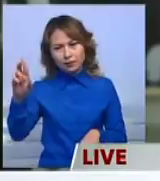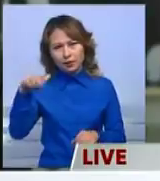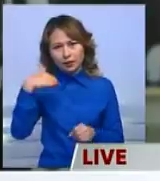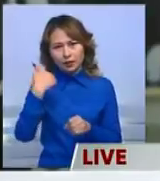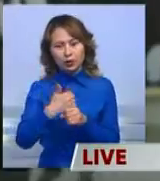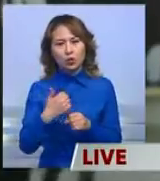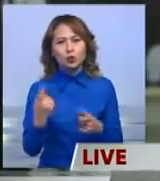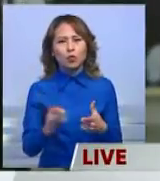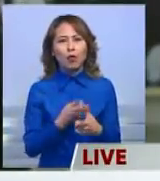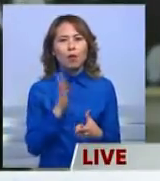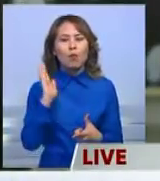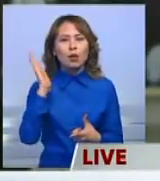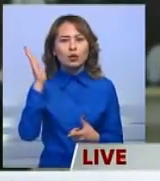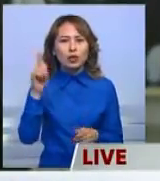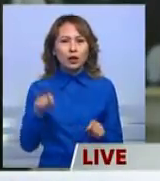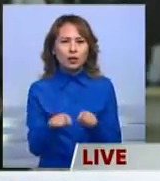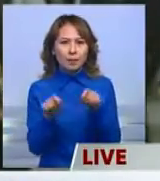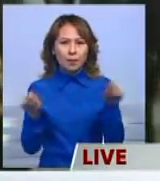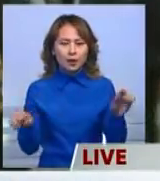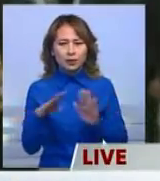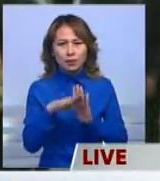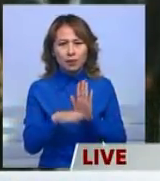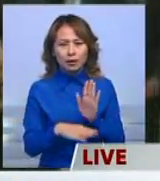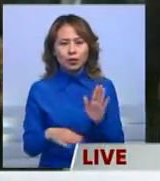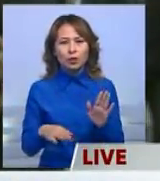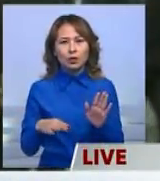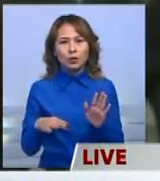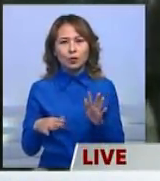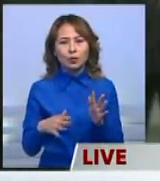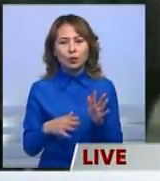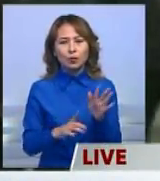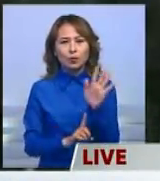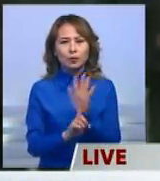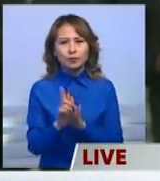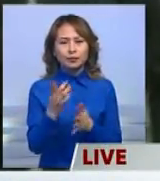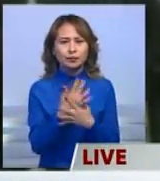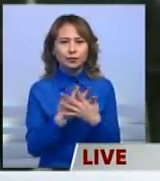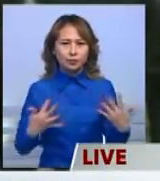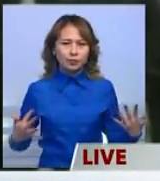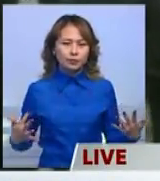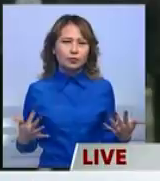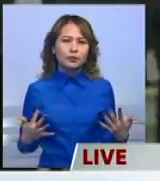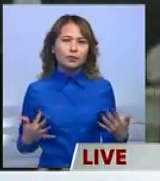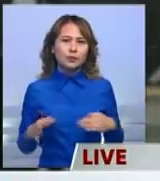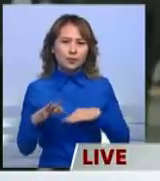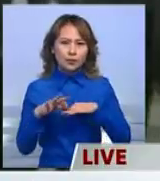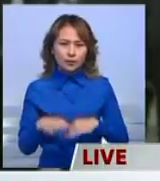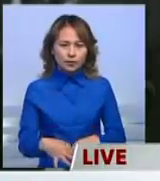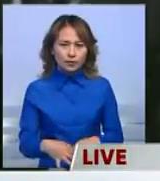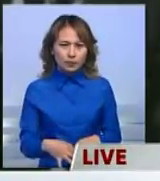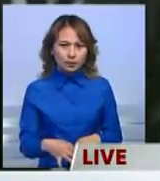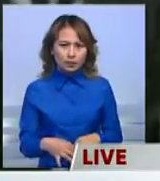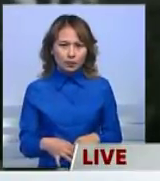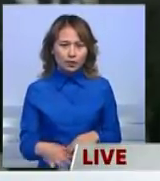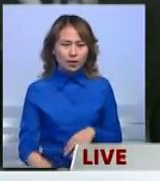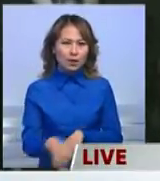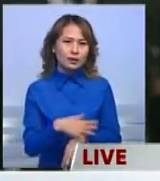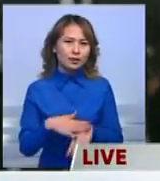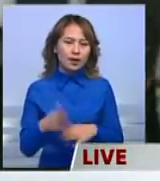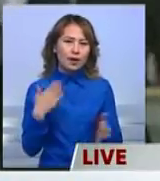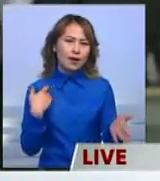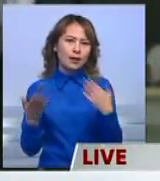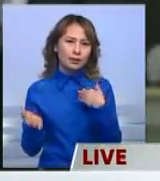елбасымыздың болашаққа бағдар рухани жаңғыру мақаласының негізінде өтіп жатқан халықтар